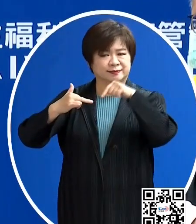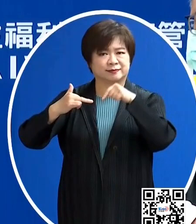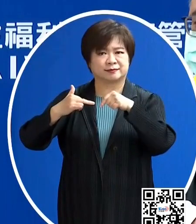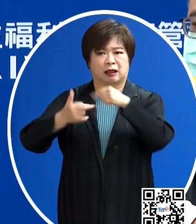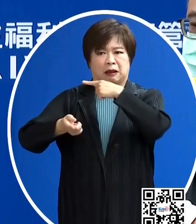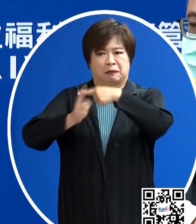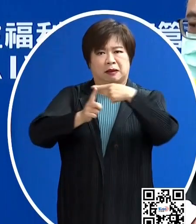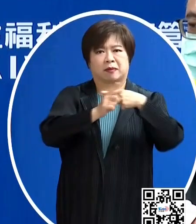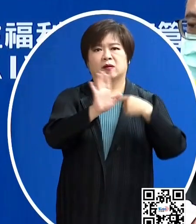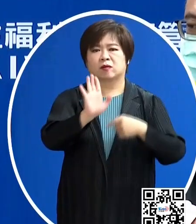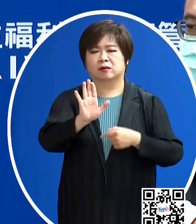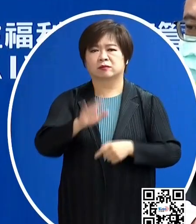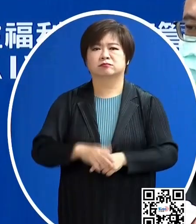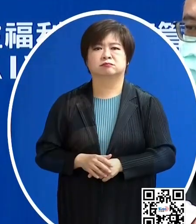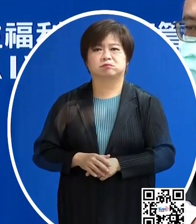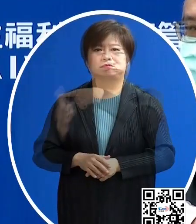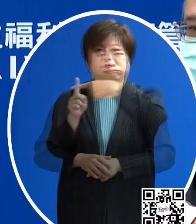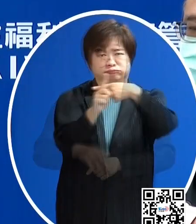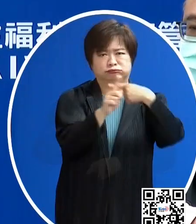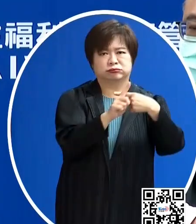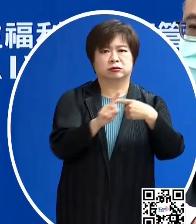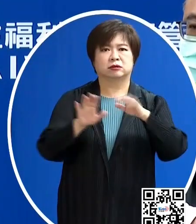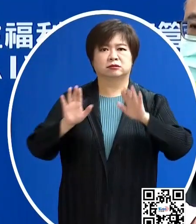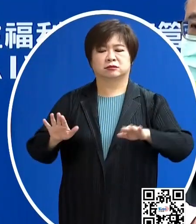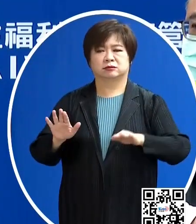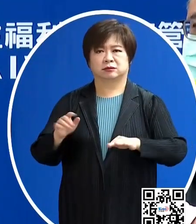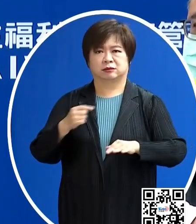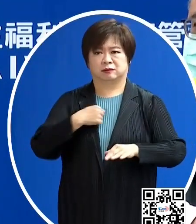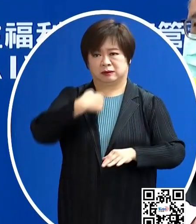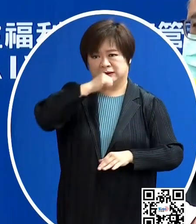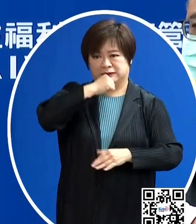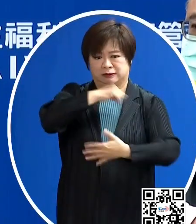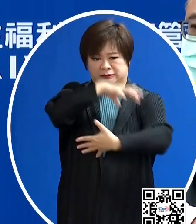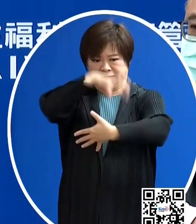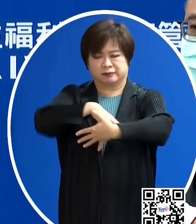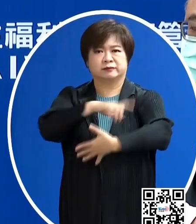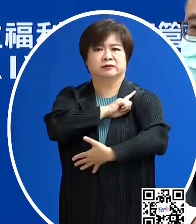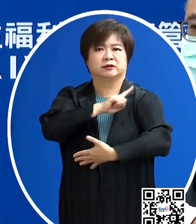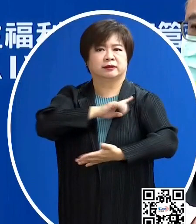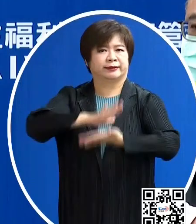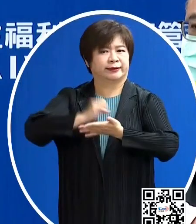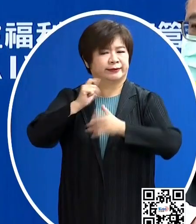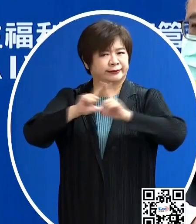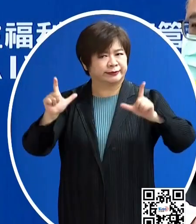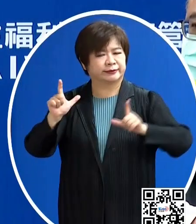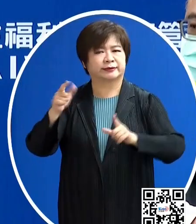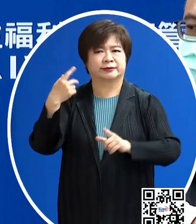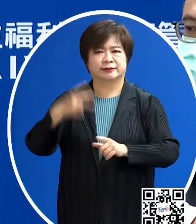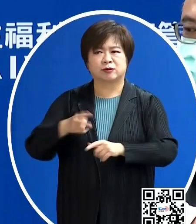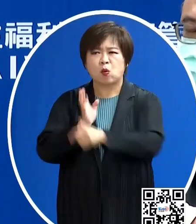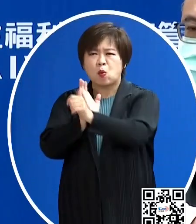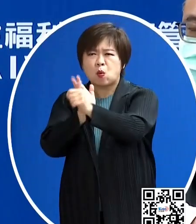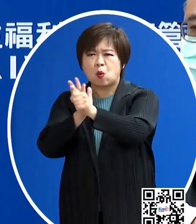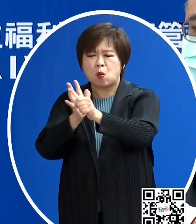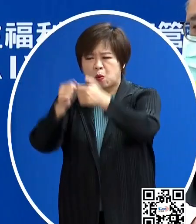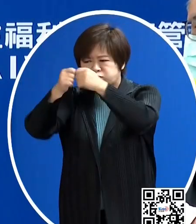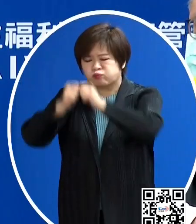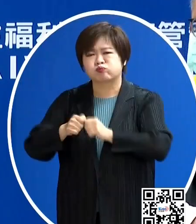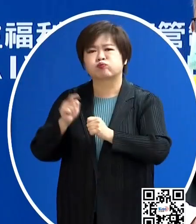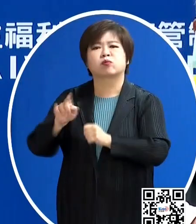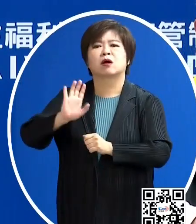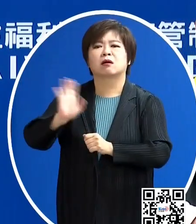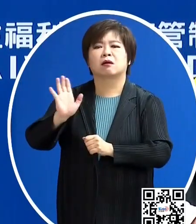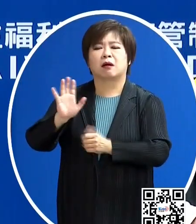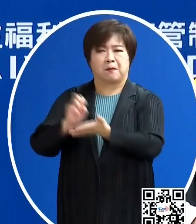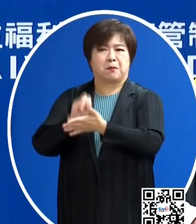是阳性的我们就不再做疫调了，现在我们自己的压力很大所以我们就不会再做这样的一个疫调，但通报